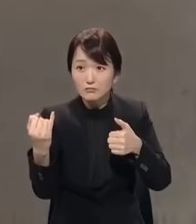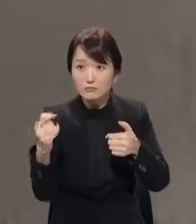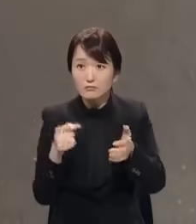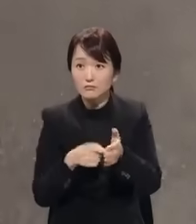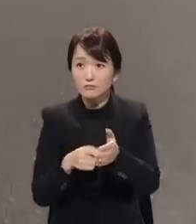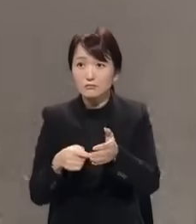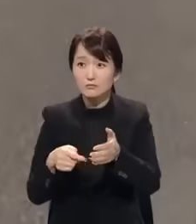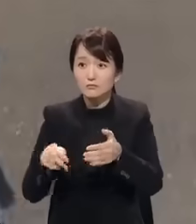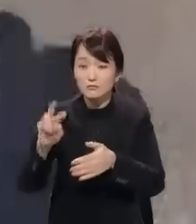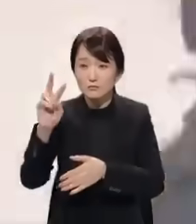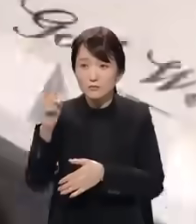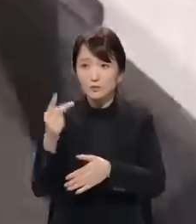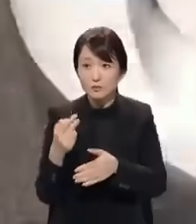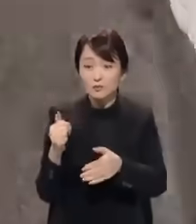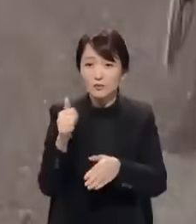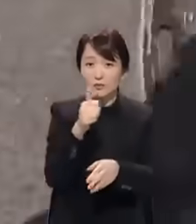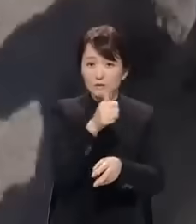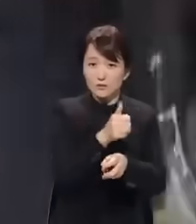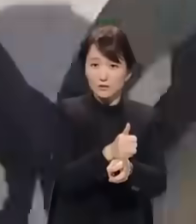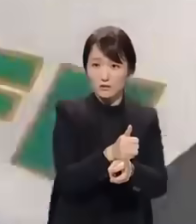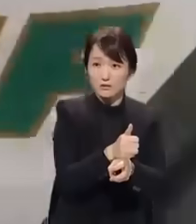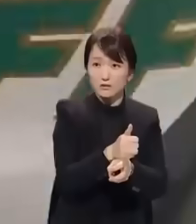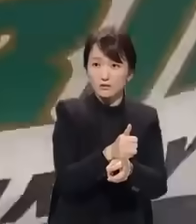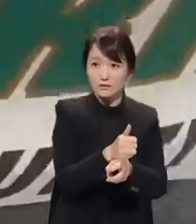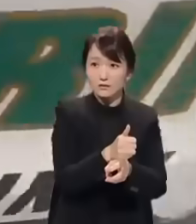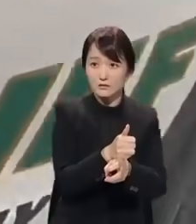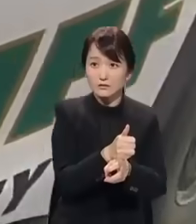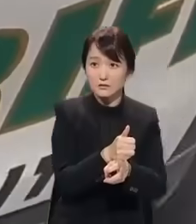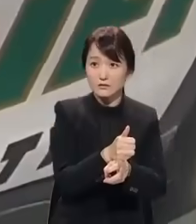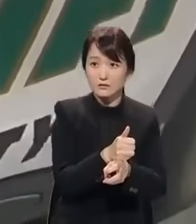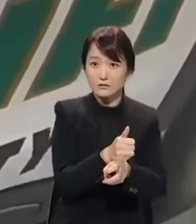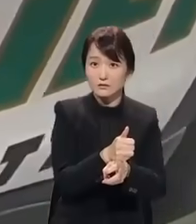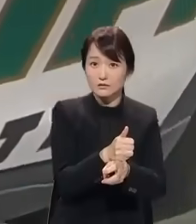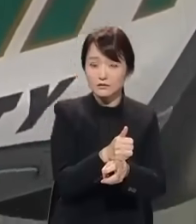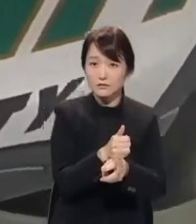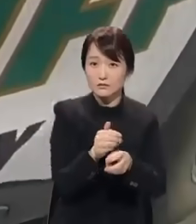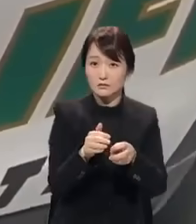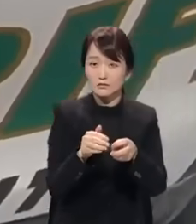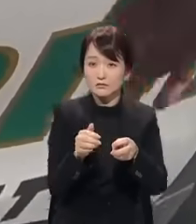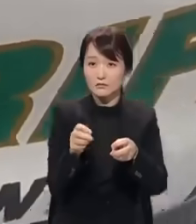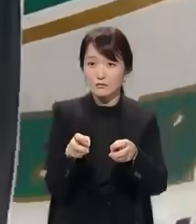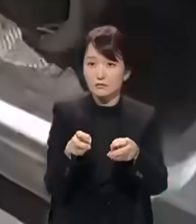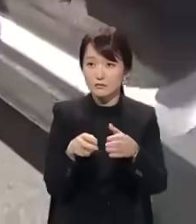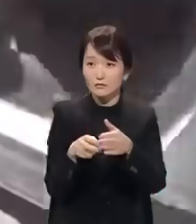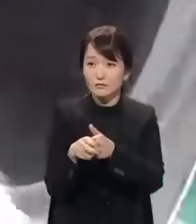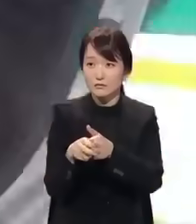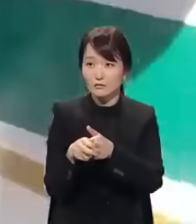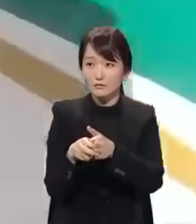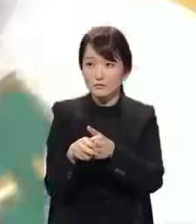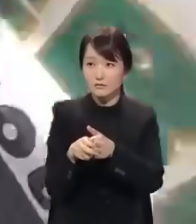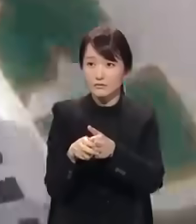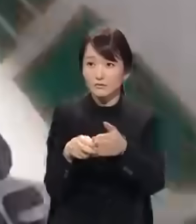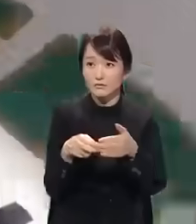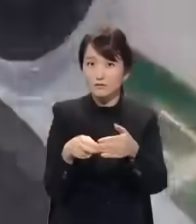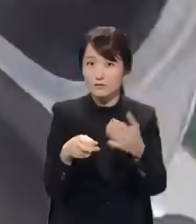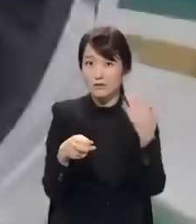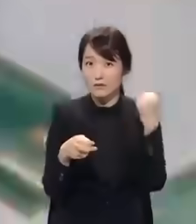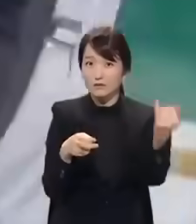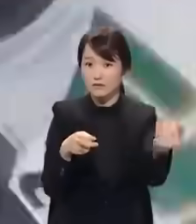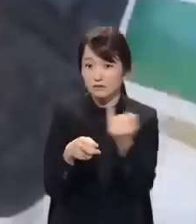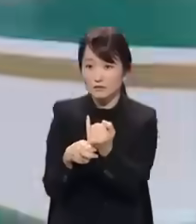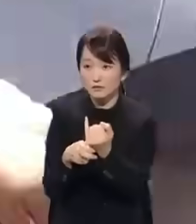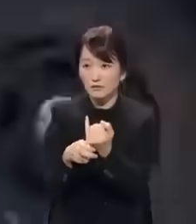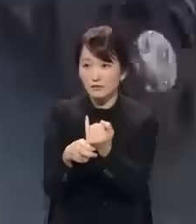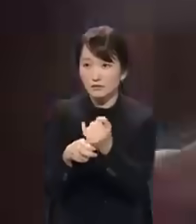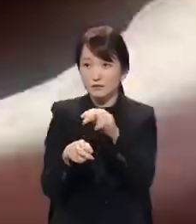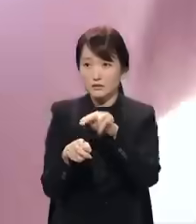쪽으로 돌아가는 모습입니다. 그런데 다시 돌아간 운전석에는요. 도대체 무슨 일인지 아까 그 여성이 앉아있고요. 경찰의 제지에도